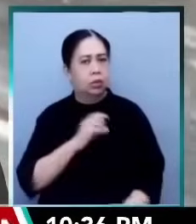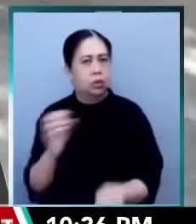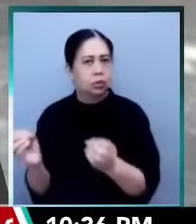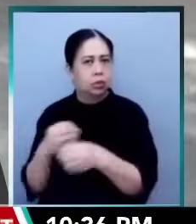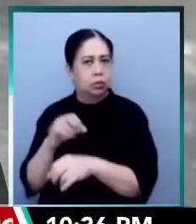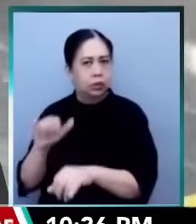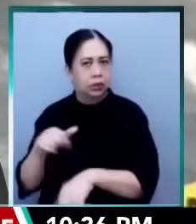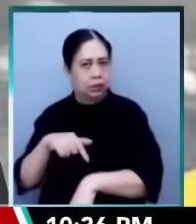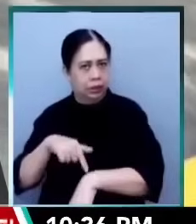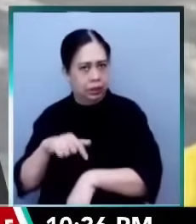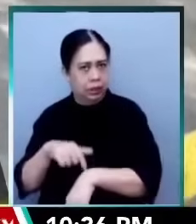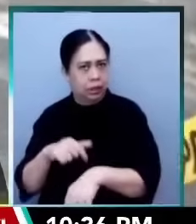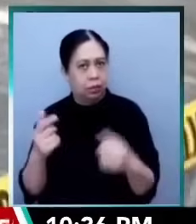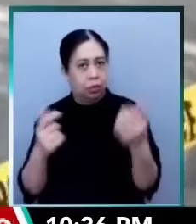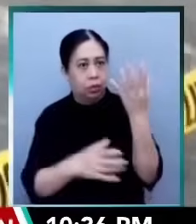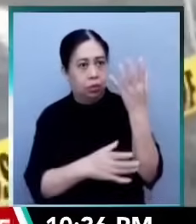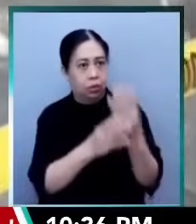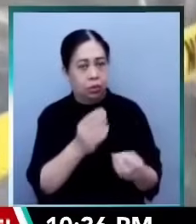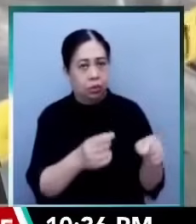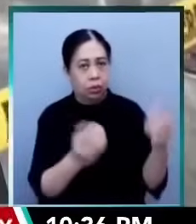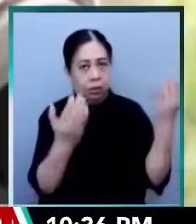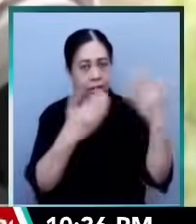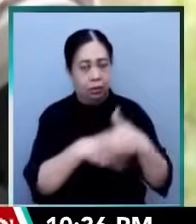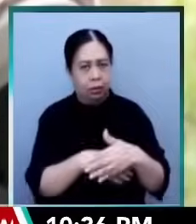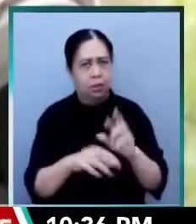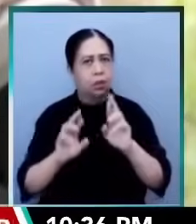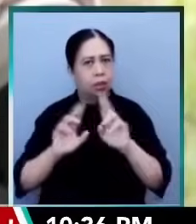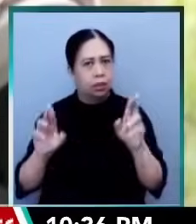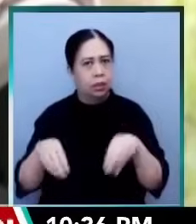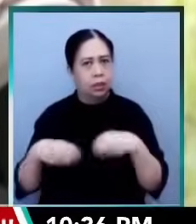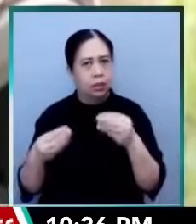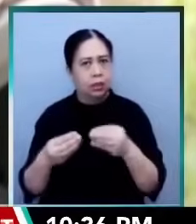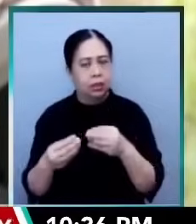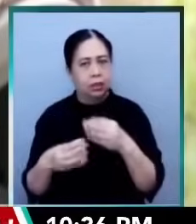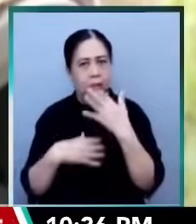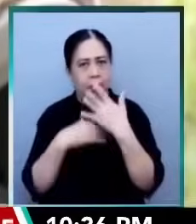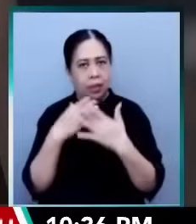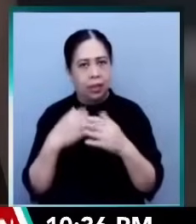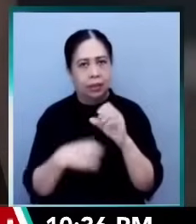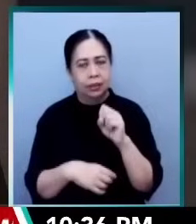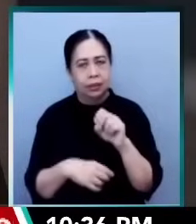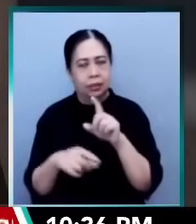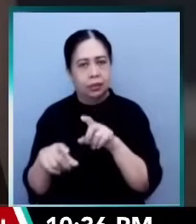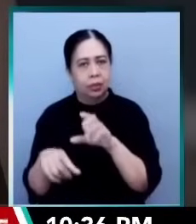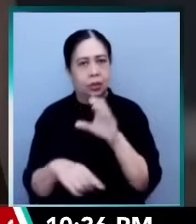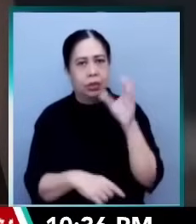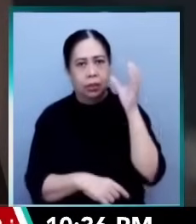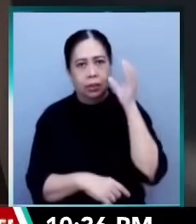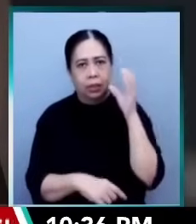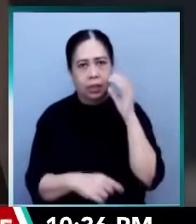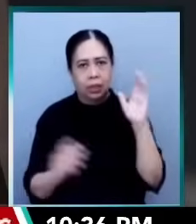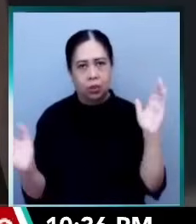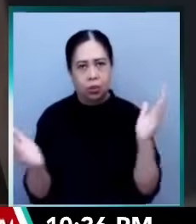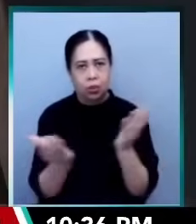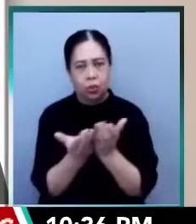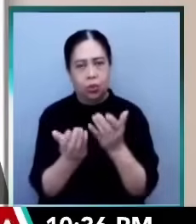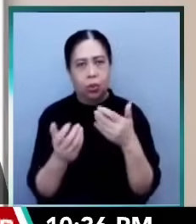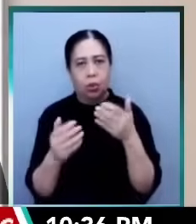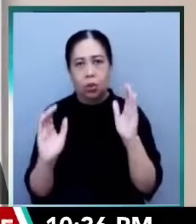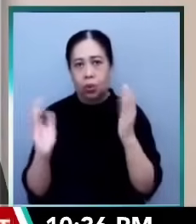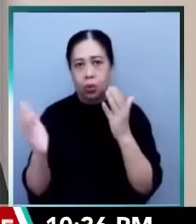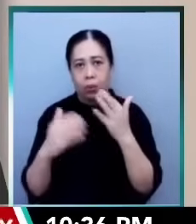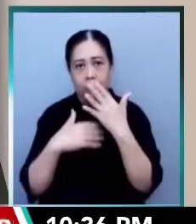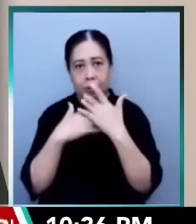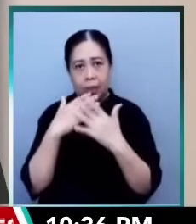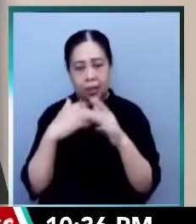gabing nawala si Camilon. Handa raw magbigay ng blood samples ang pamilya Camilon para maikumpara sa bakas ng dugo na nakita